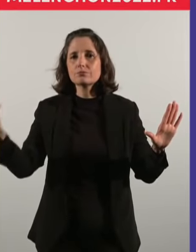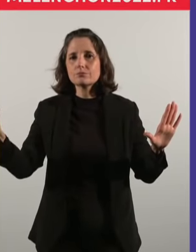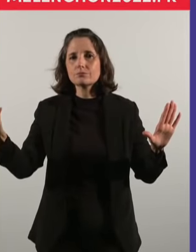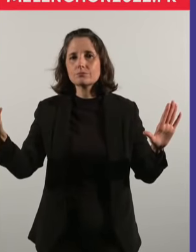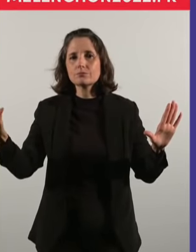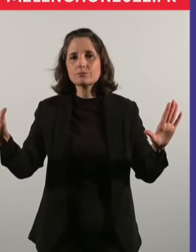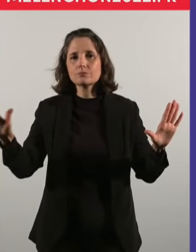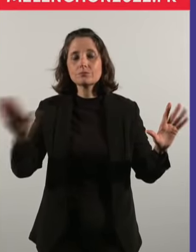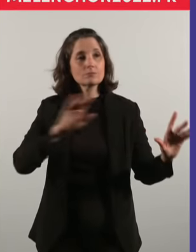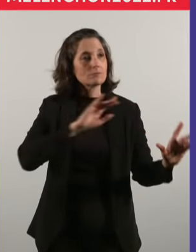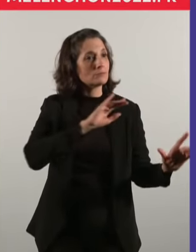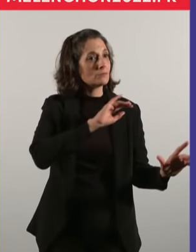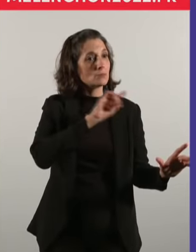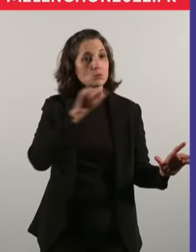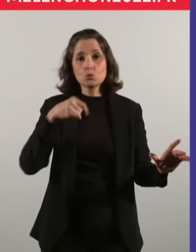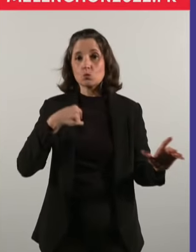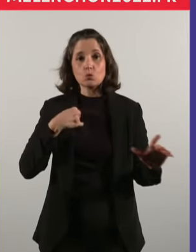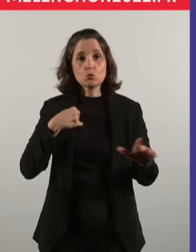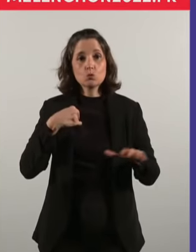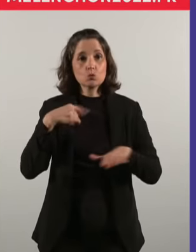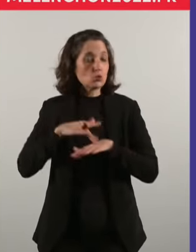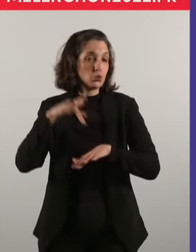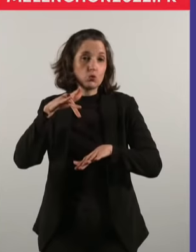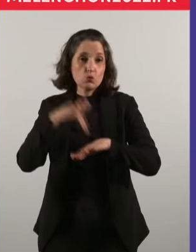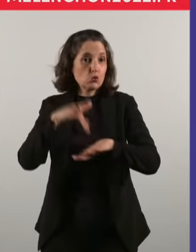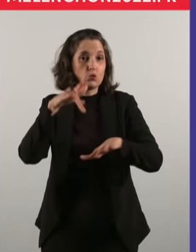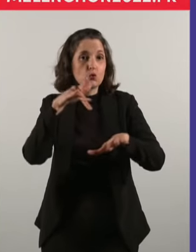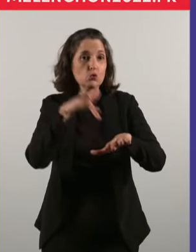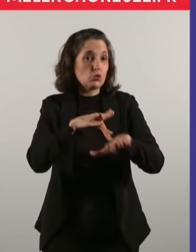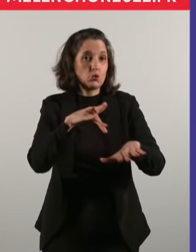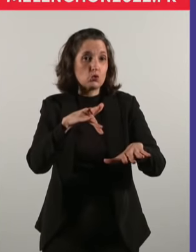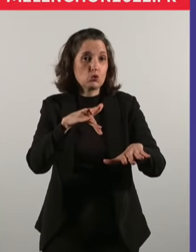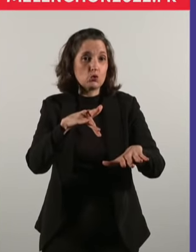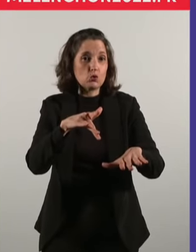tous, sous tous les horizons,